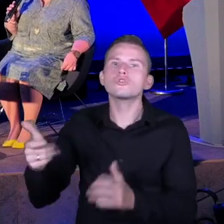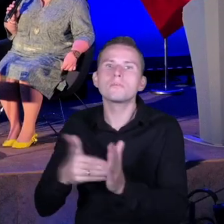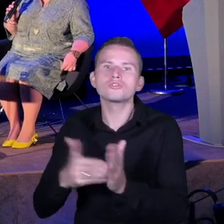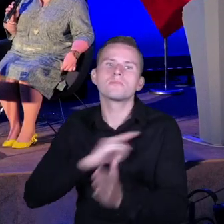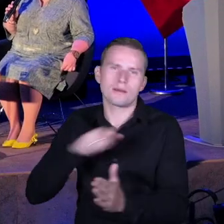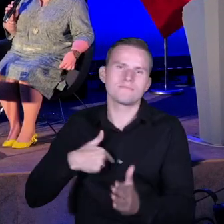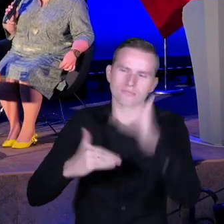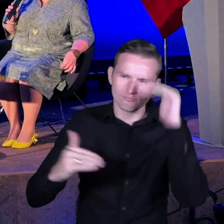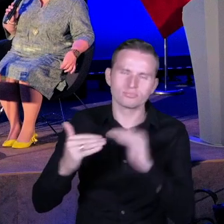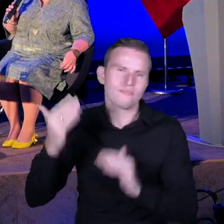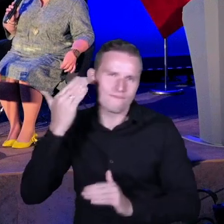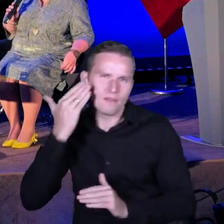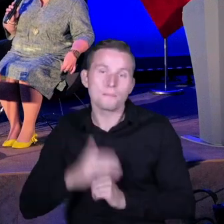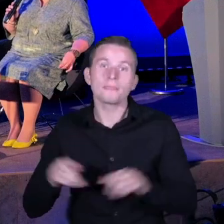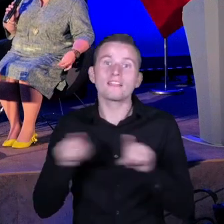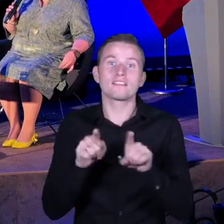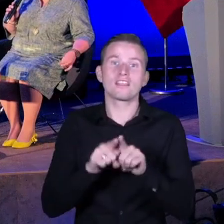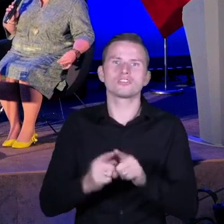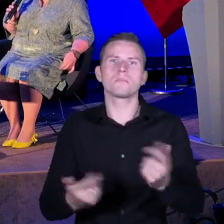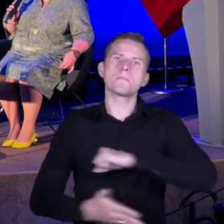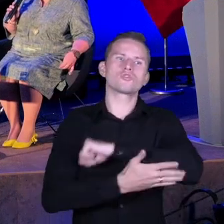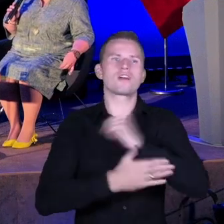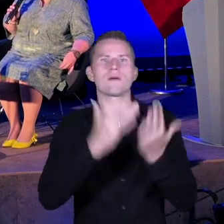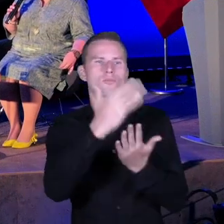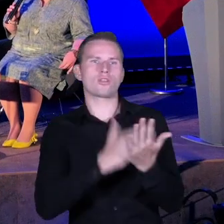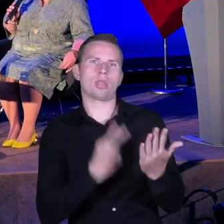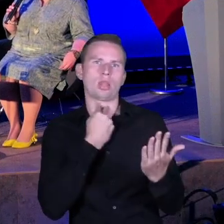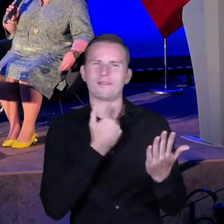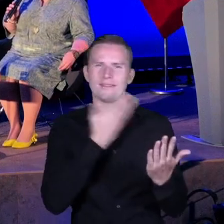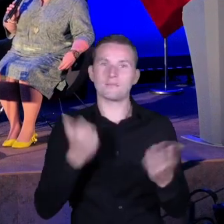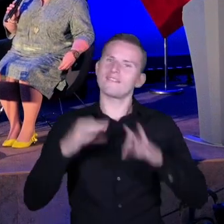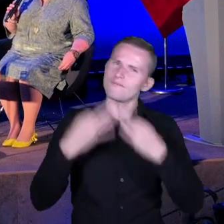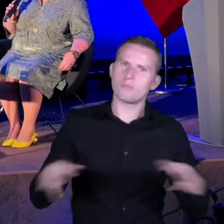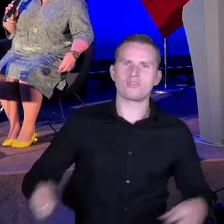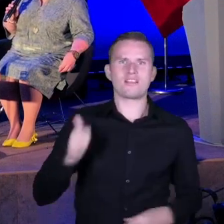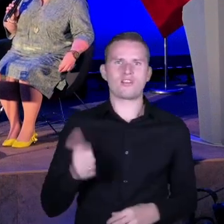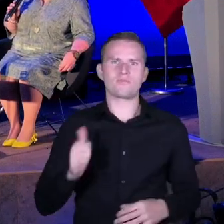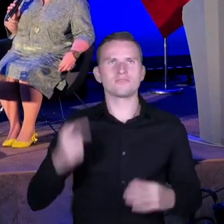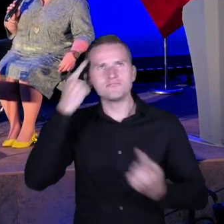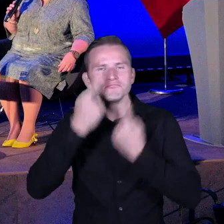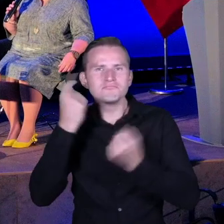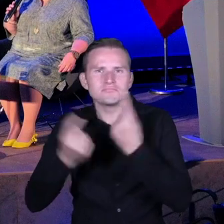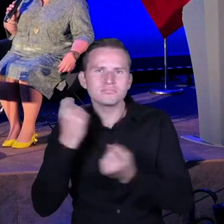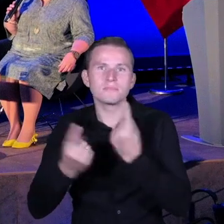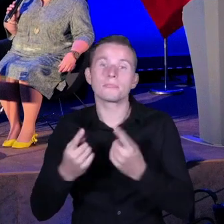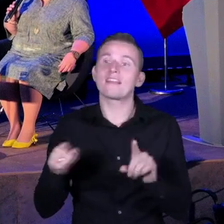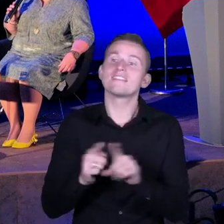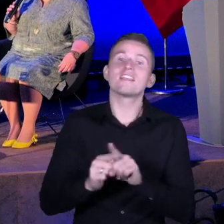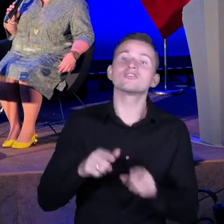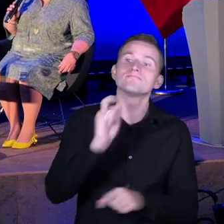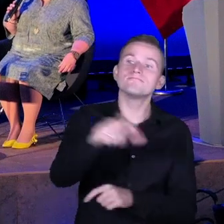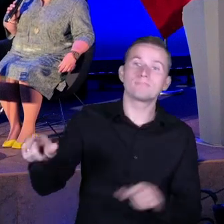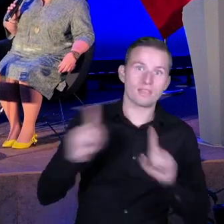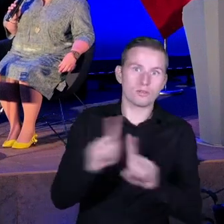wiąże nas w tym podstawa programowa, a właśnie swobodne kompetencje i po trzecie dlatego, że nauczyciele mają